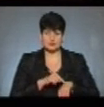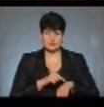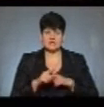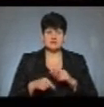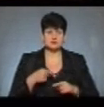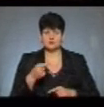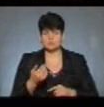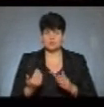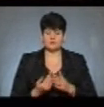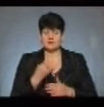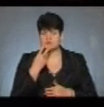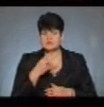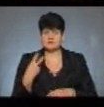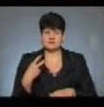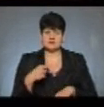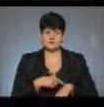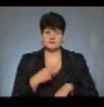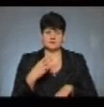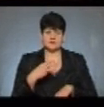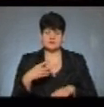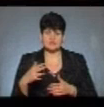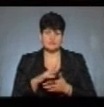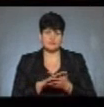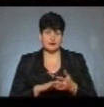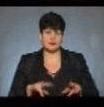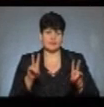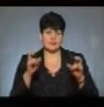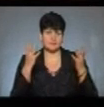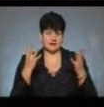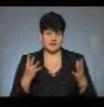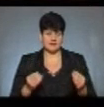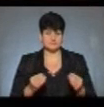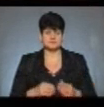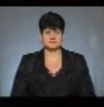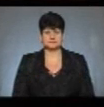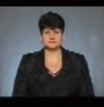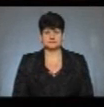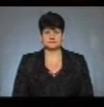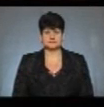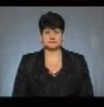Наступний випуск дивіться вже о 20:30. Далі в ефірі «Тема дня». Не перемикайте.